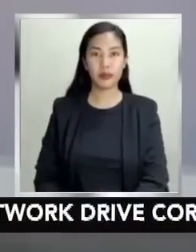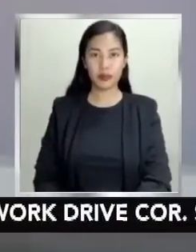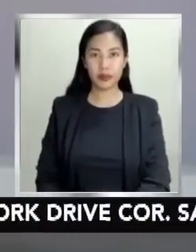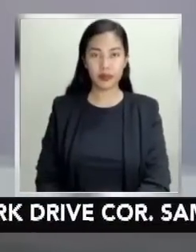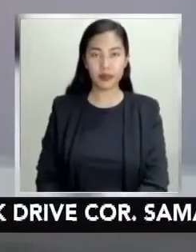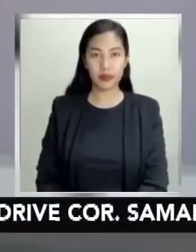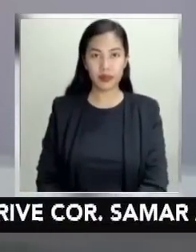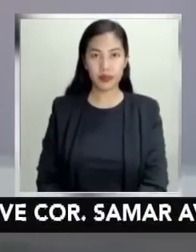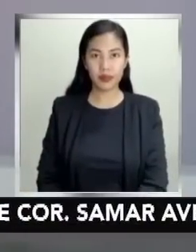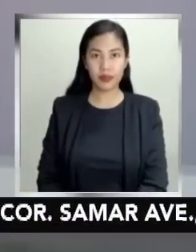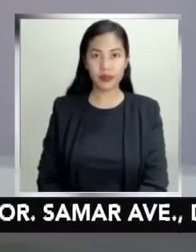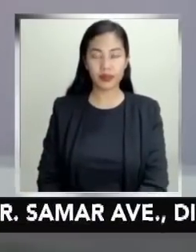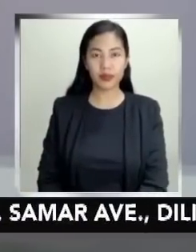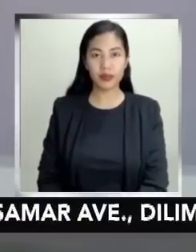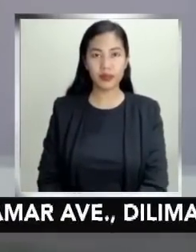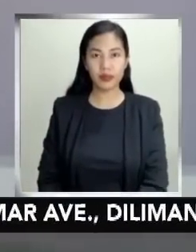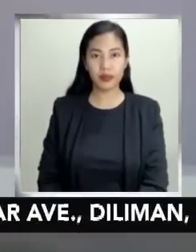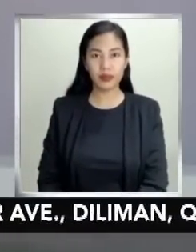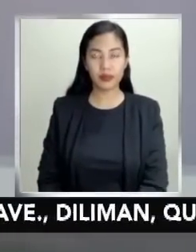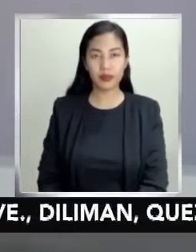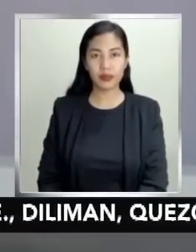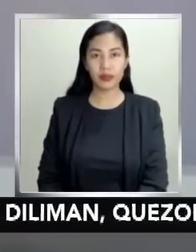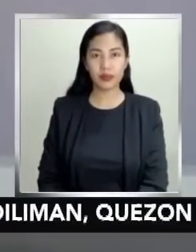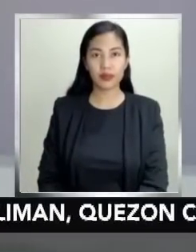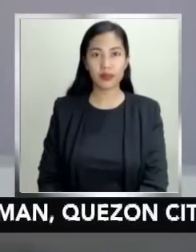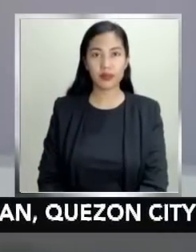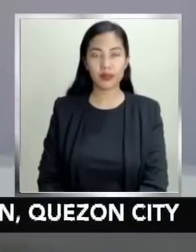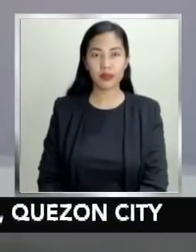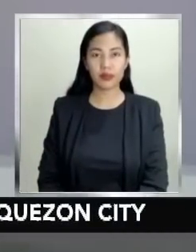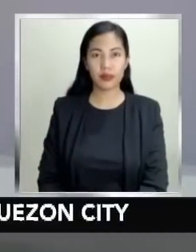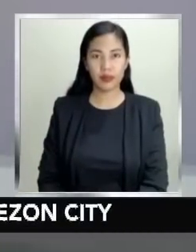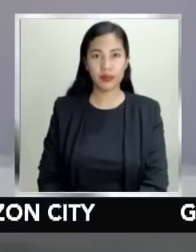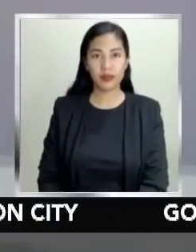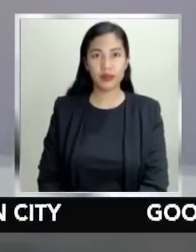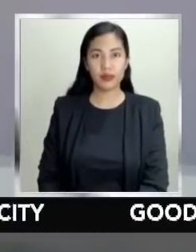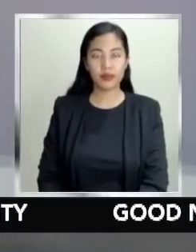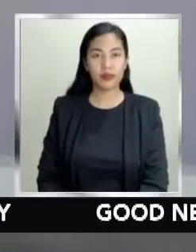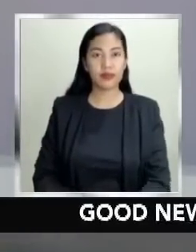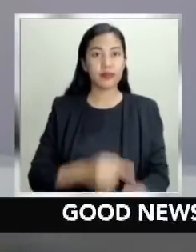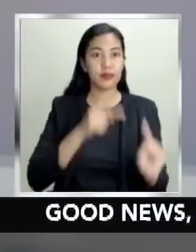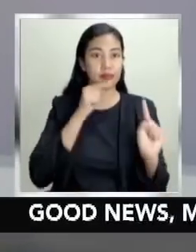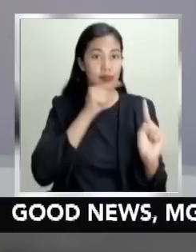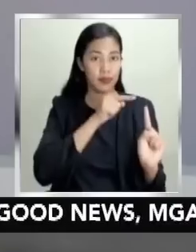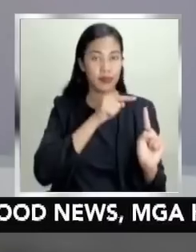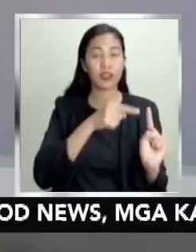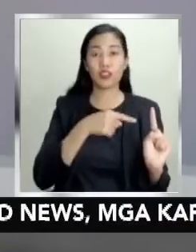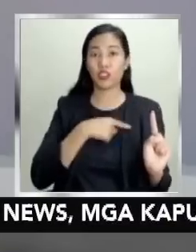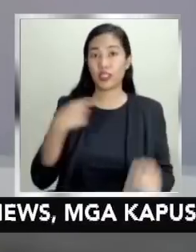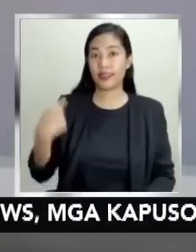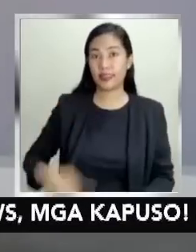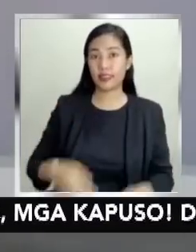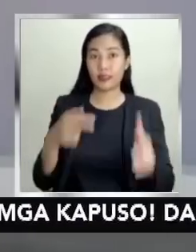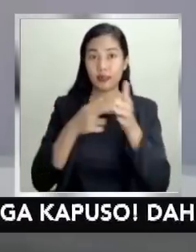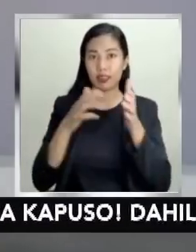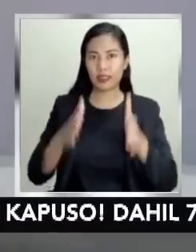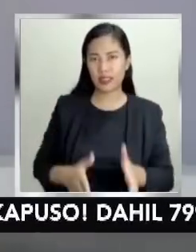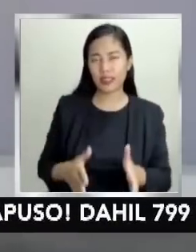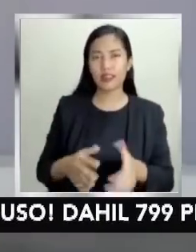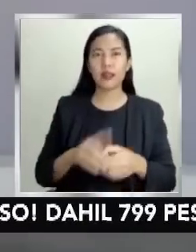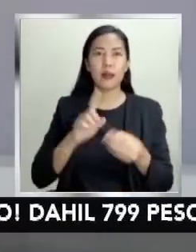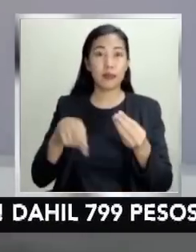Kaugnay ng umano'y misquoted niyang payag, hiningay ng paglilinaw si Chinese Ambassador to the Philippines, Wang